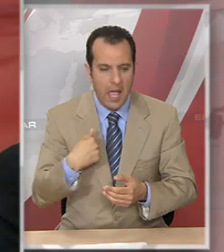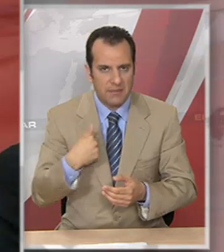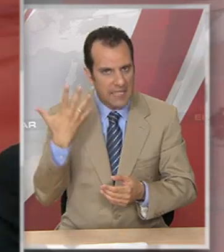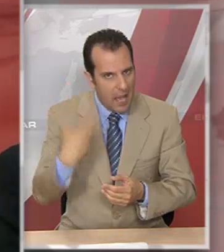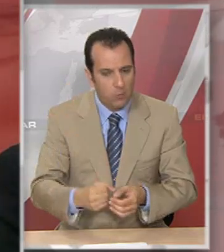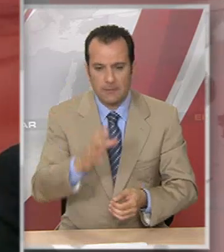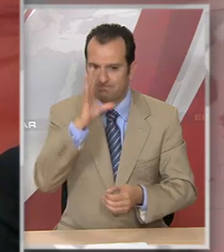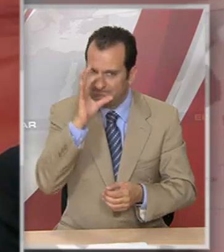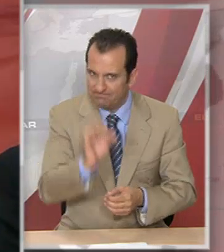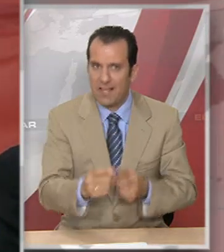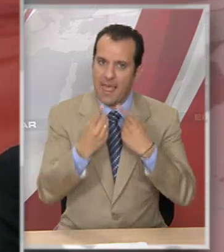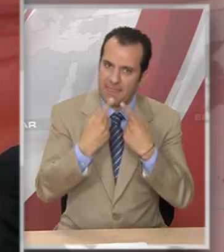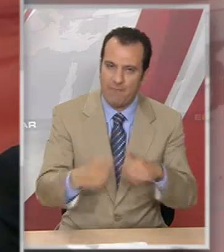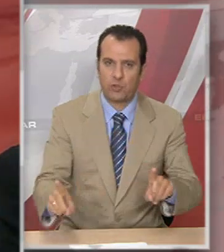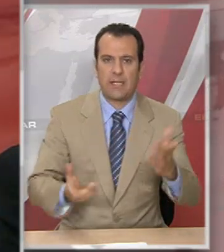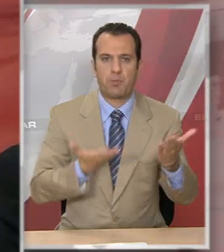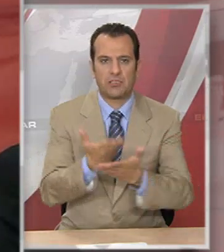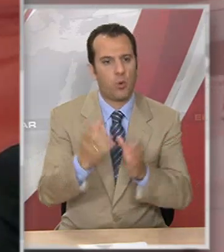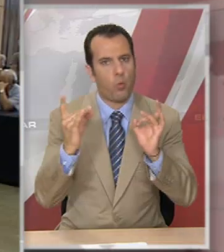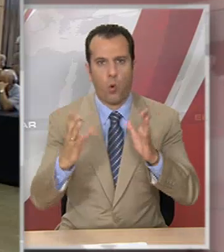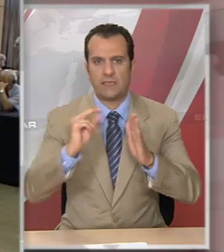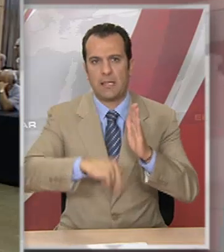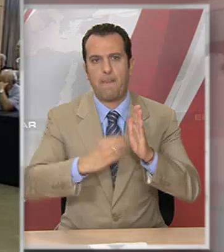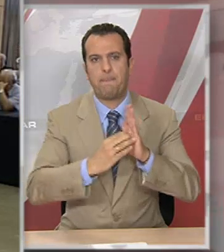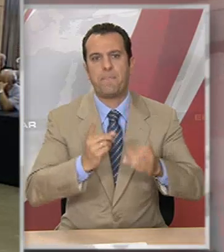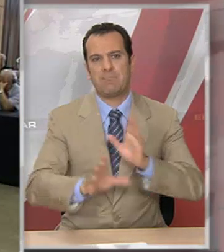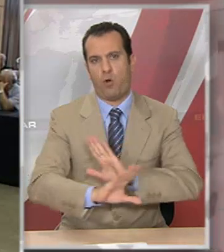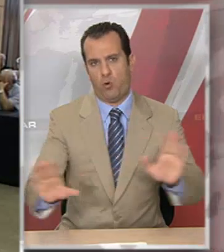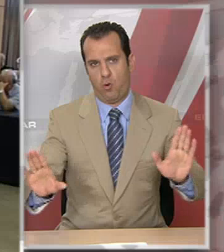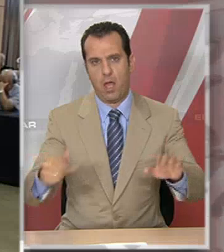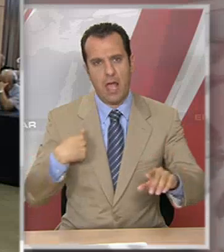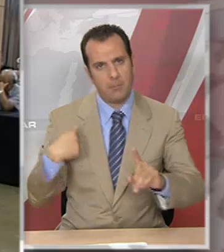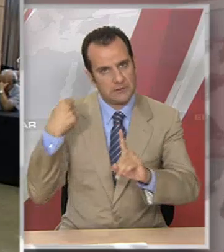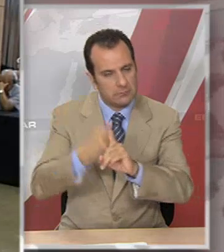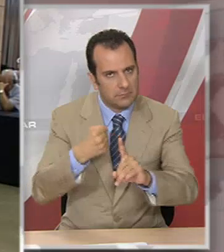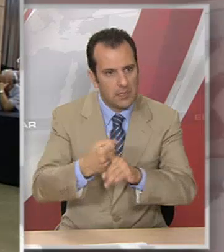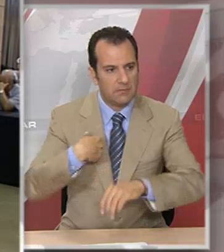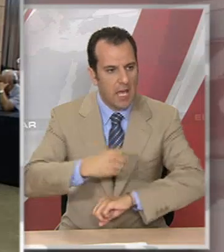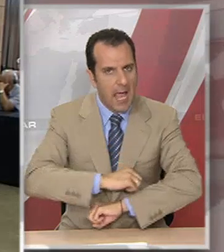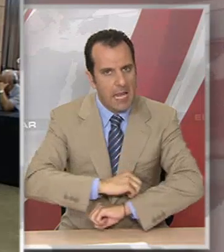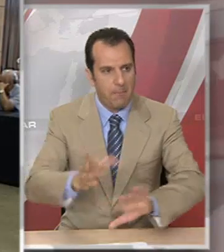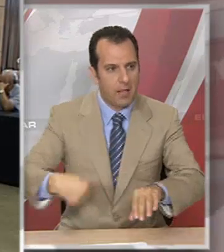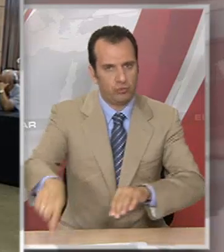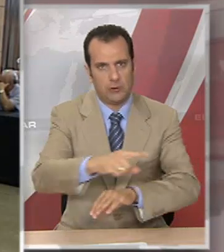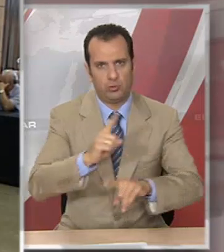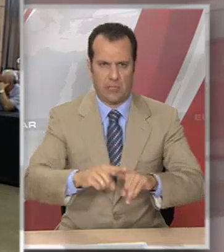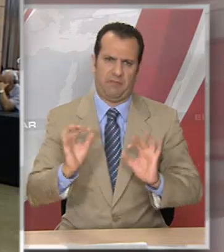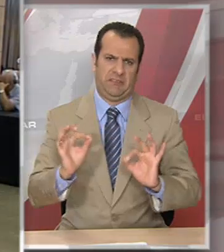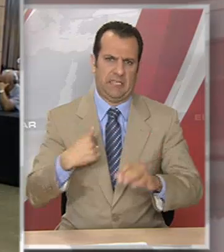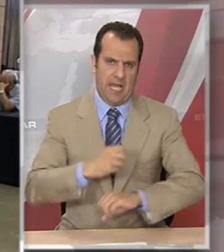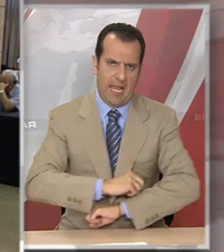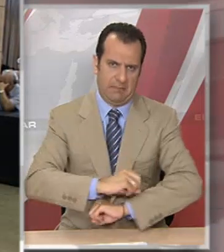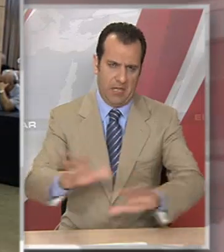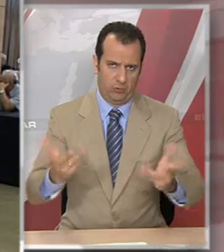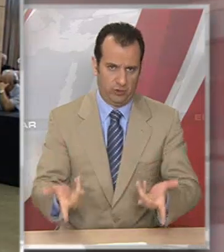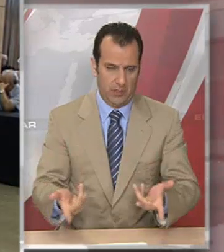ρεαλιστική, εναλλακτική, αντιμνημονιακή πρόταση. Θα κάνουμε αγώνα. Θα ενημερώσουμε τον ελληνικό λαό φυσικά. Δεν